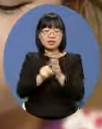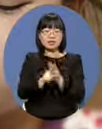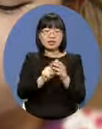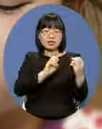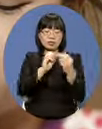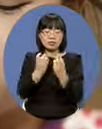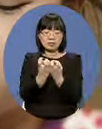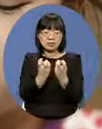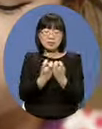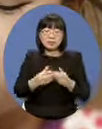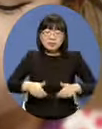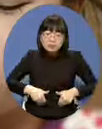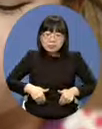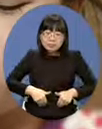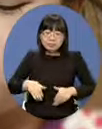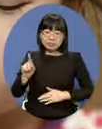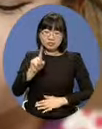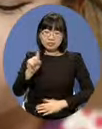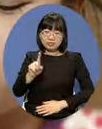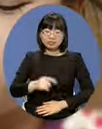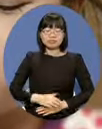기술이 필요할까요?